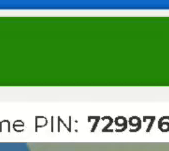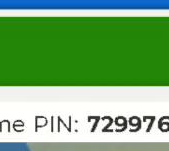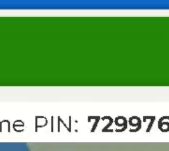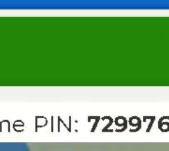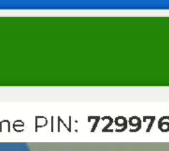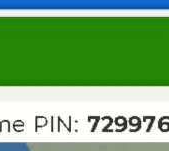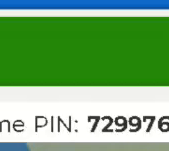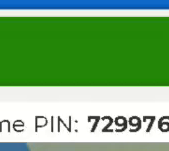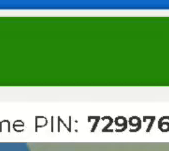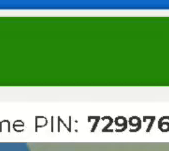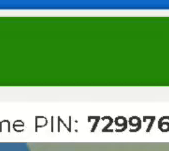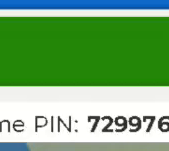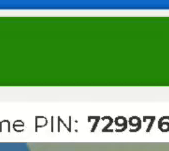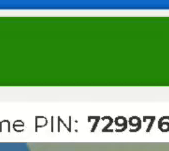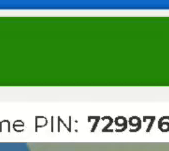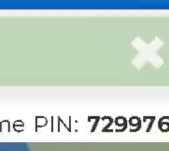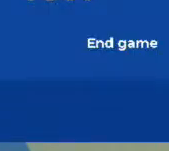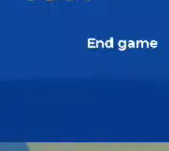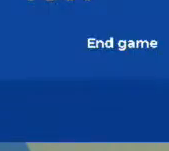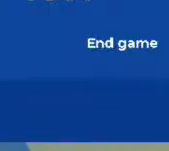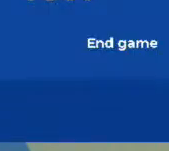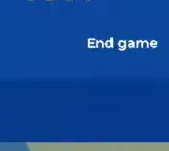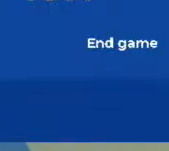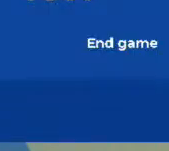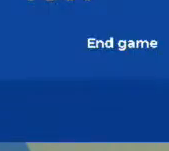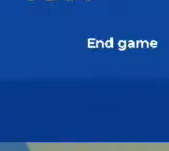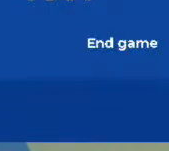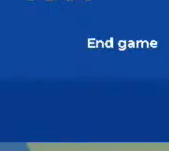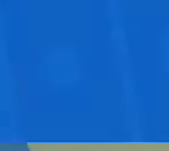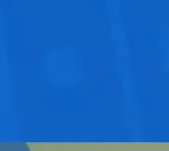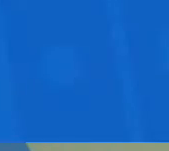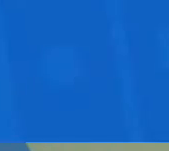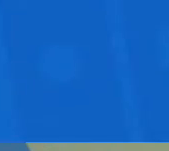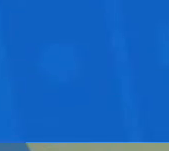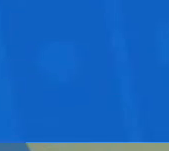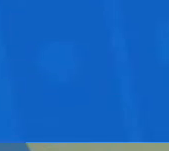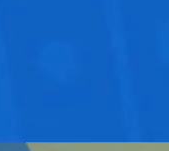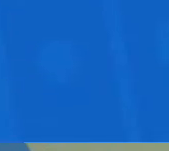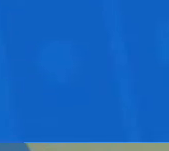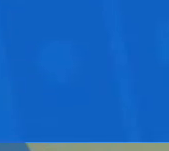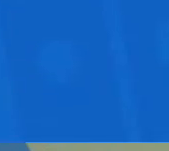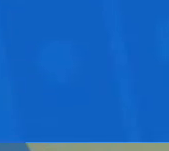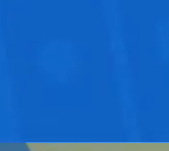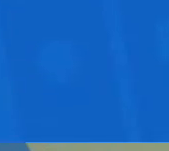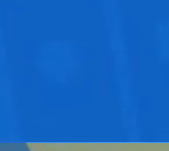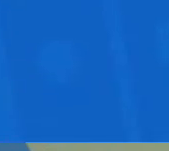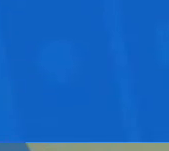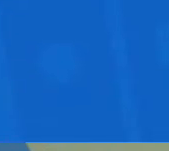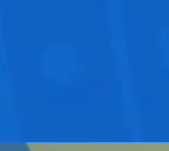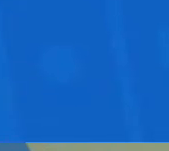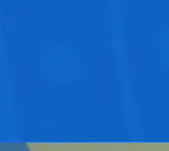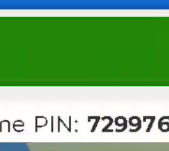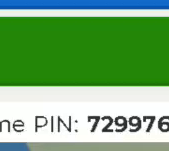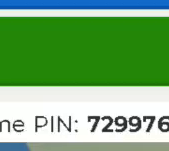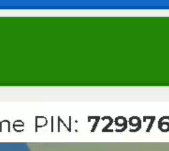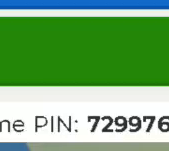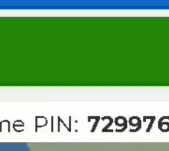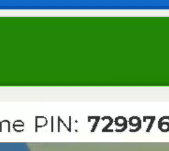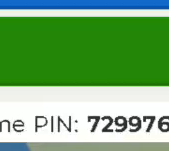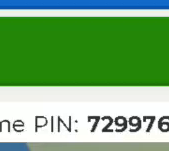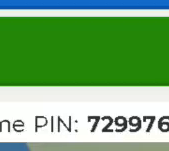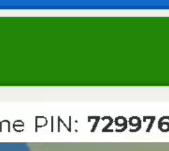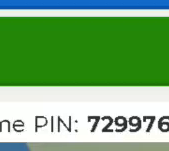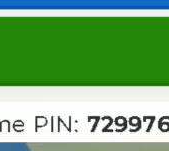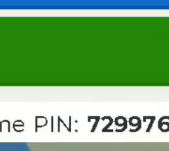Hai defisit APBN 2022 Oke kita lanjutkan ke pertanyaan berikutnya nama username Instagram